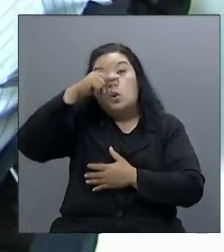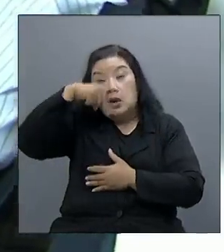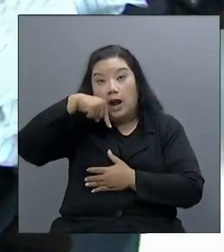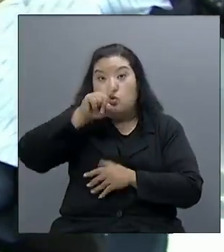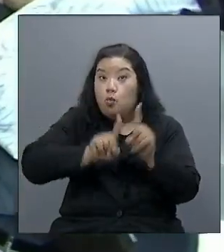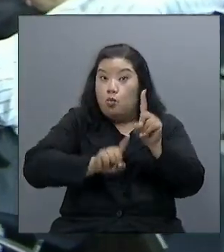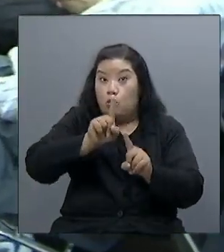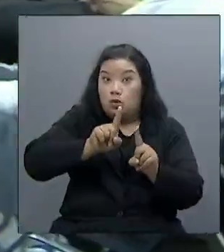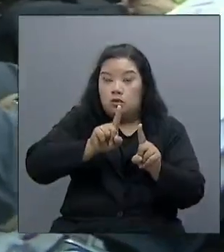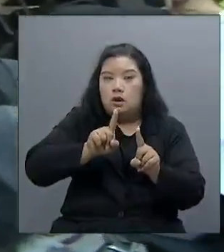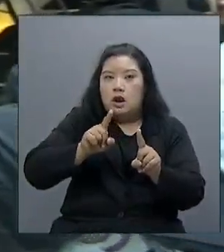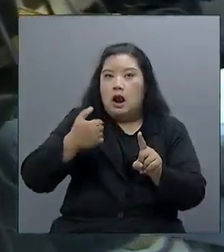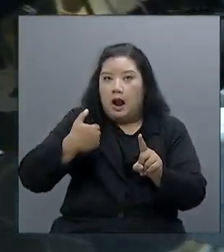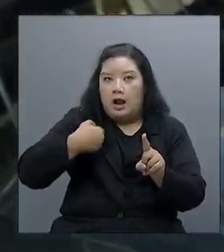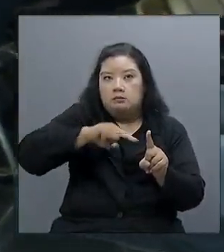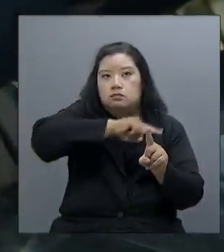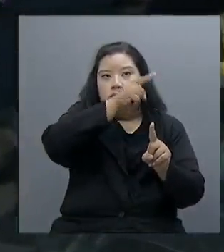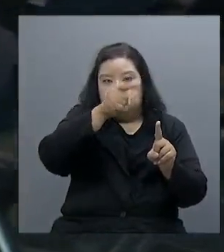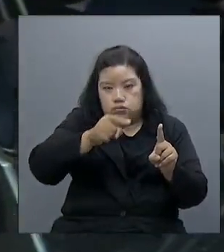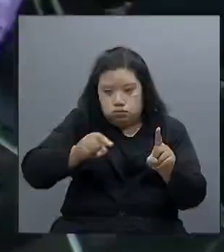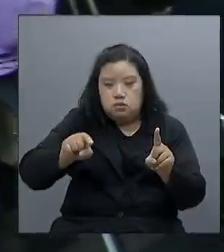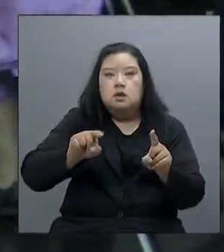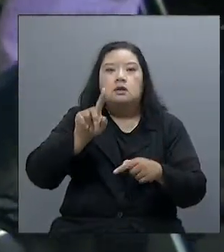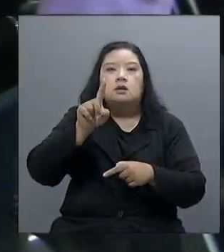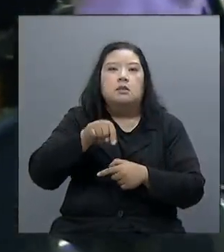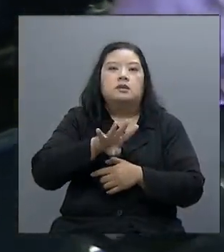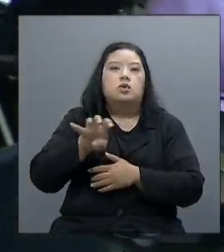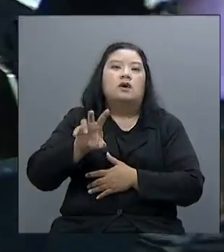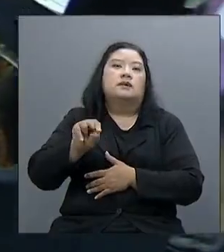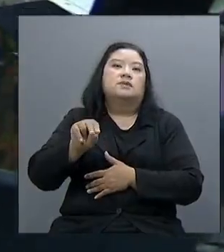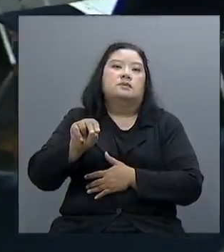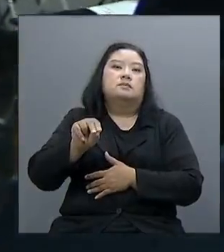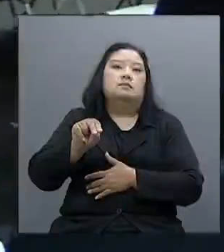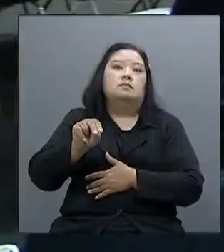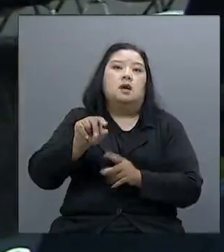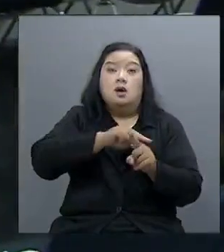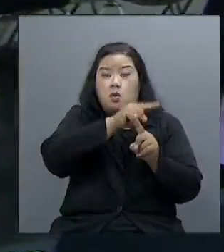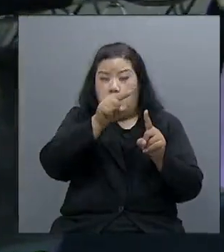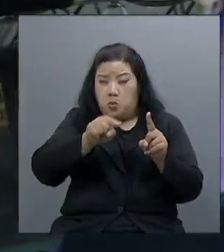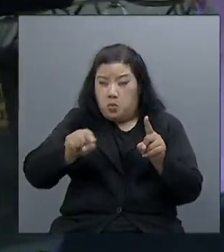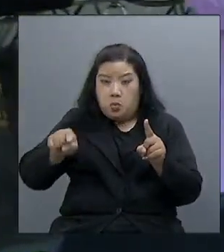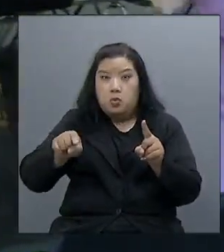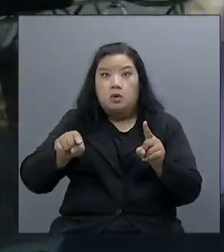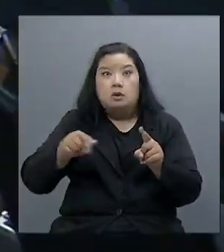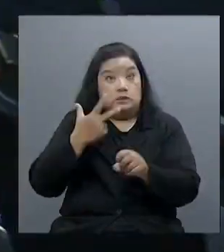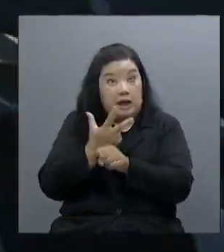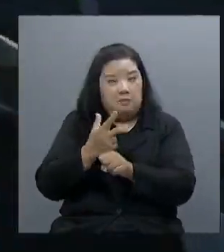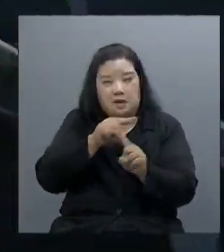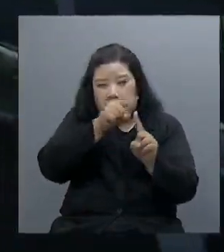เป็นนิวโรค่ะต่ำกว่า1,430จุดซึ่งจะเป็นจุดที่ต่ำสุดในรอบเกือบ 3ปี